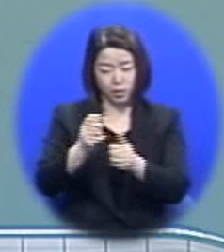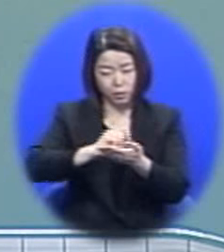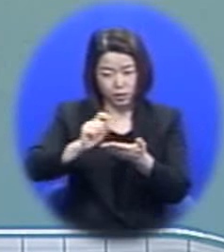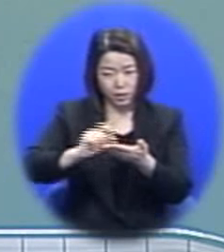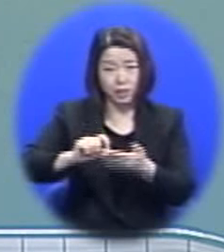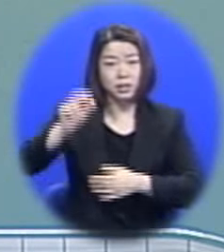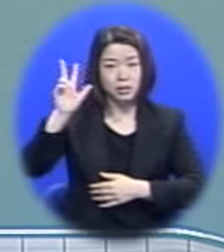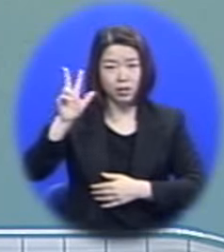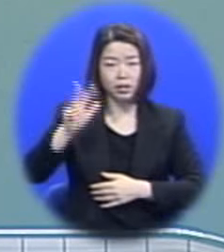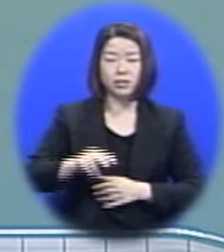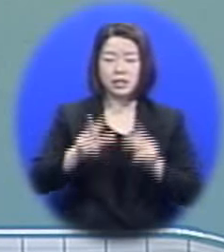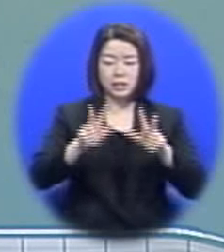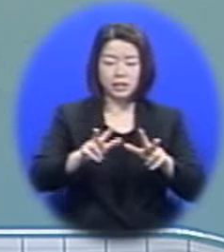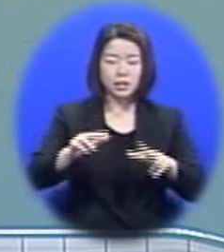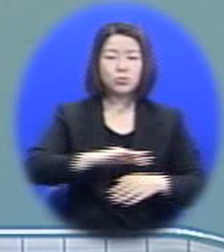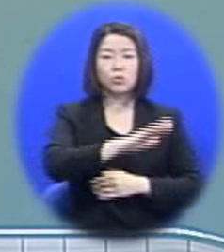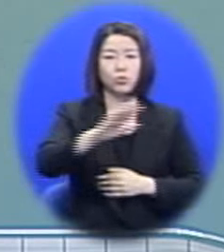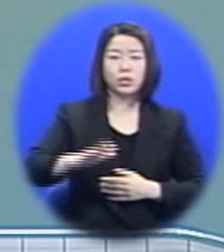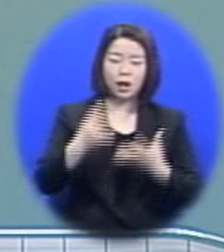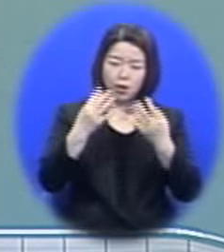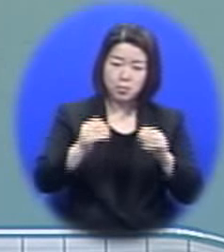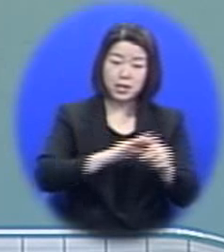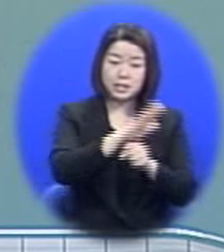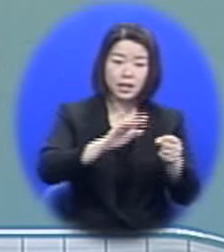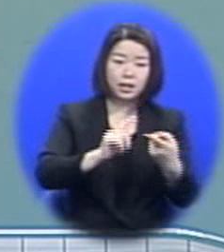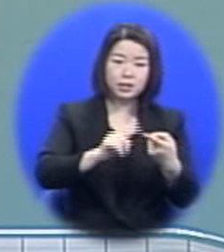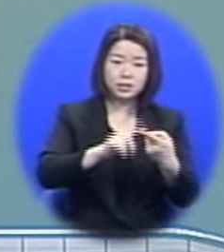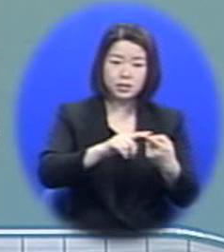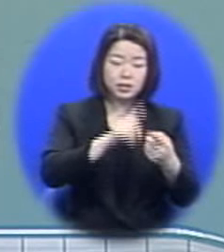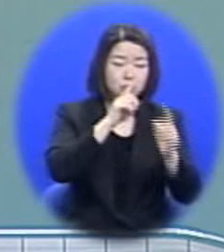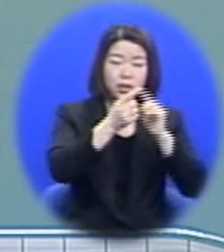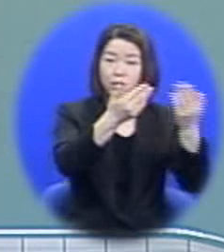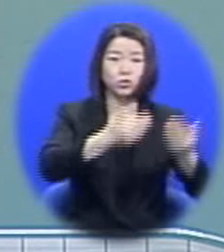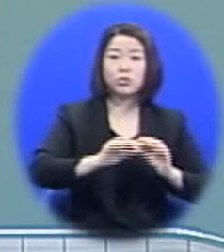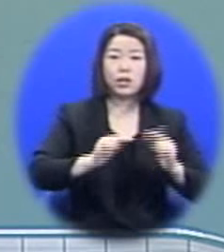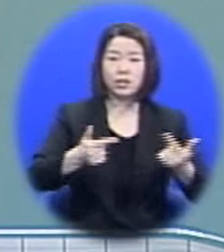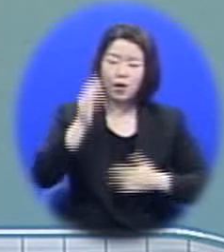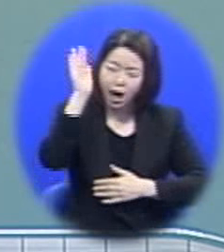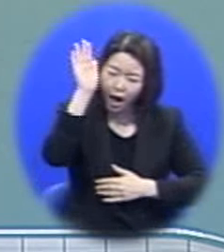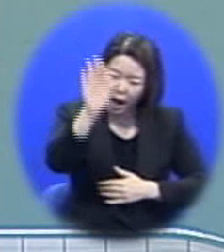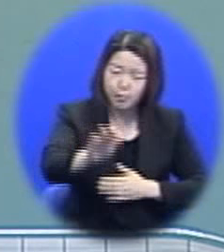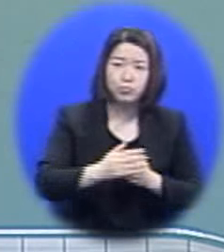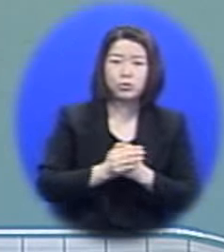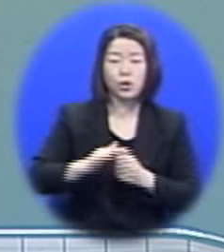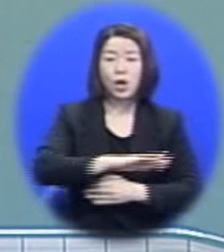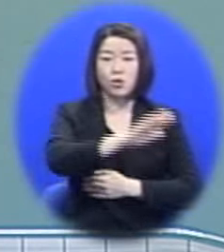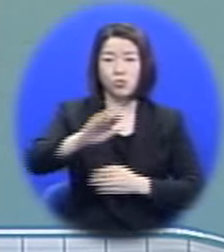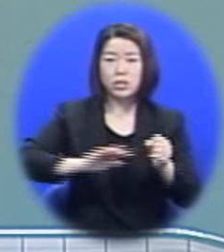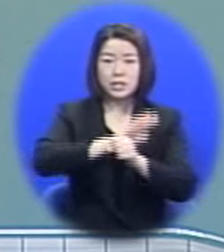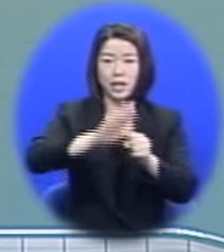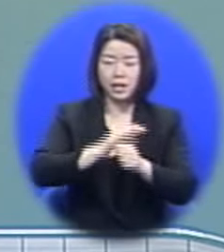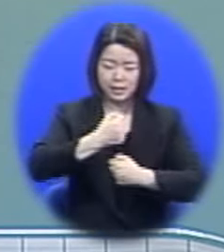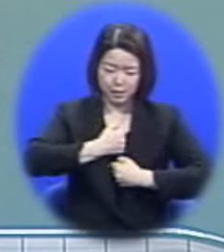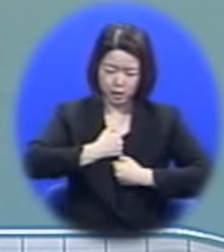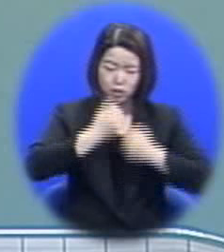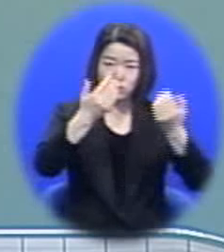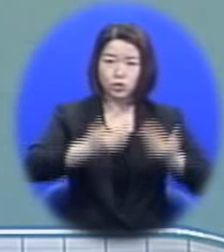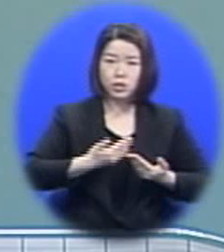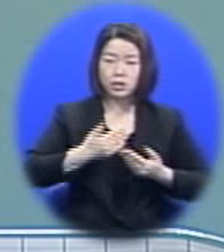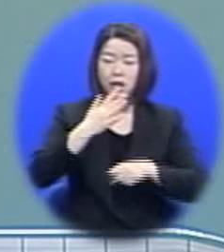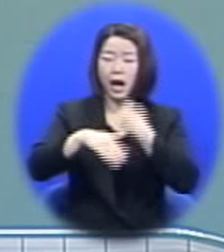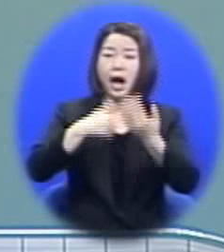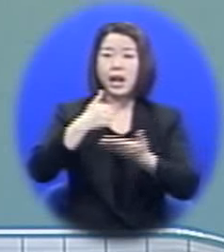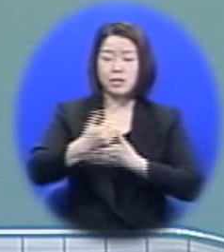사랑하는지를 말해 주는 것 아니에요. 앞으로 우리의 사랑을 지켜주는 하나님의